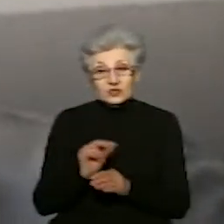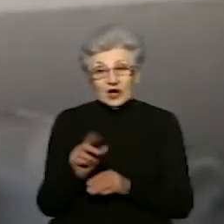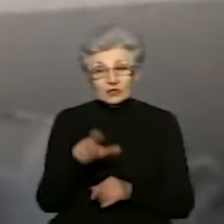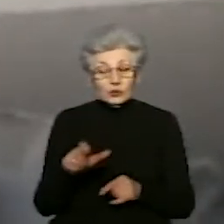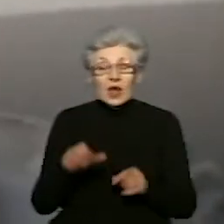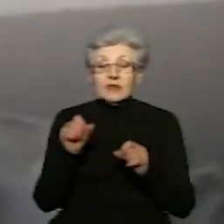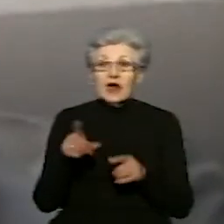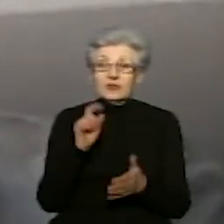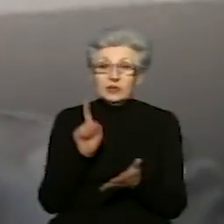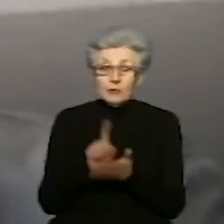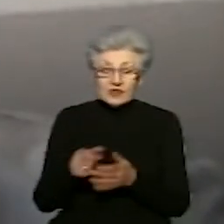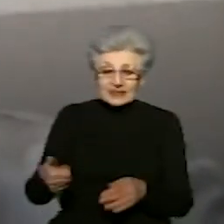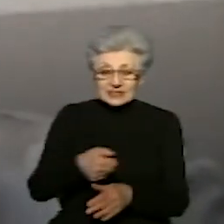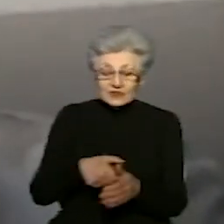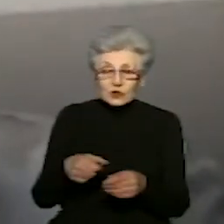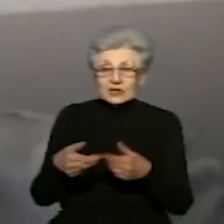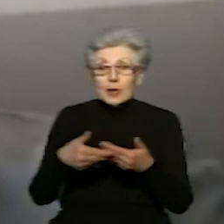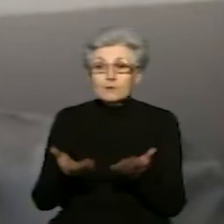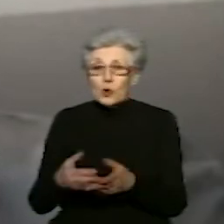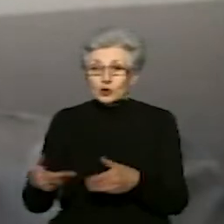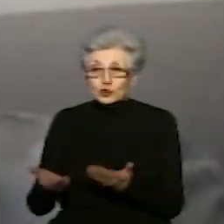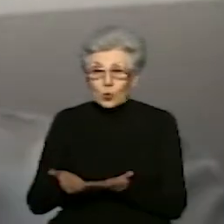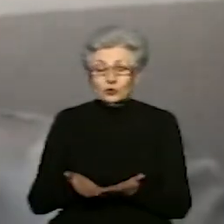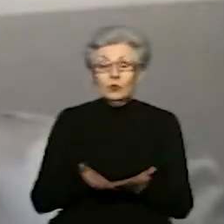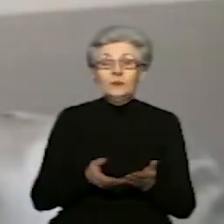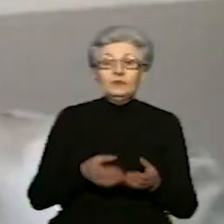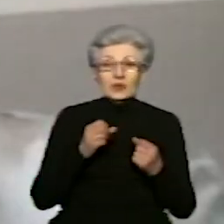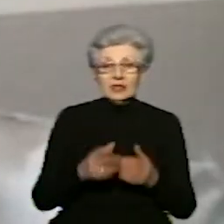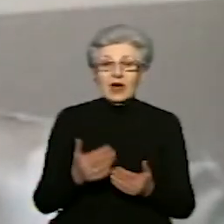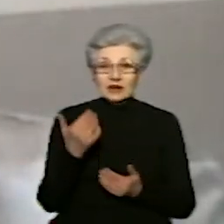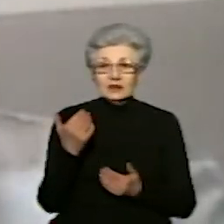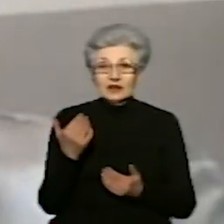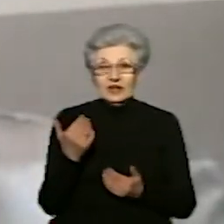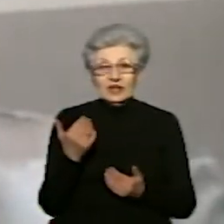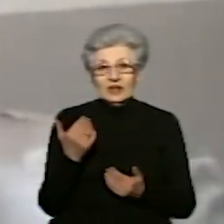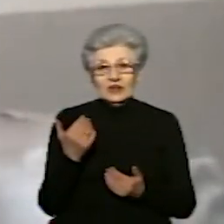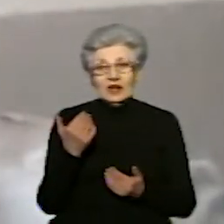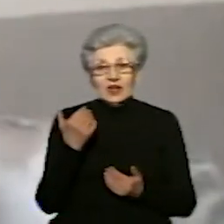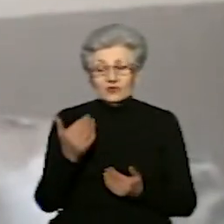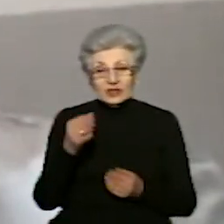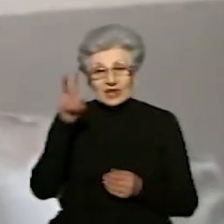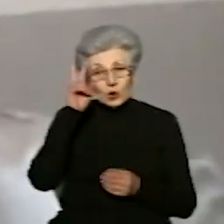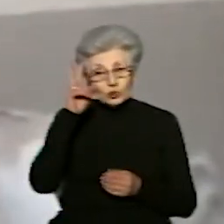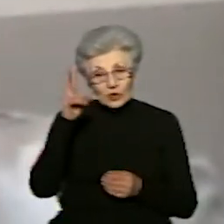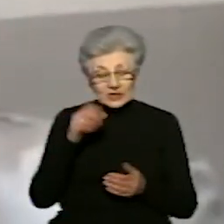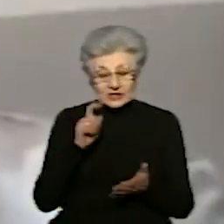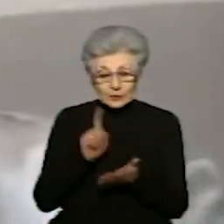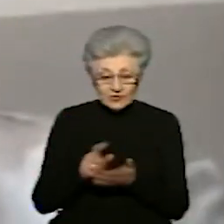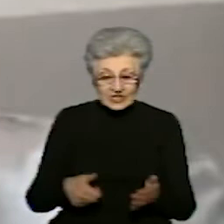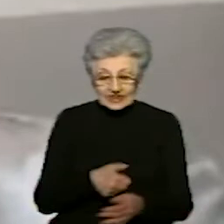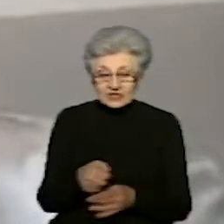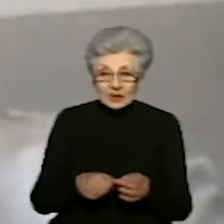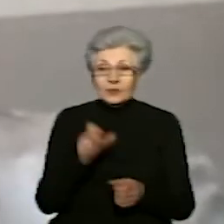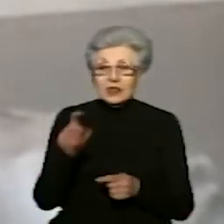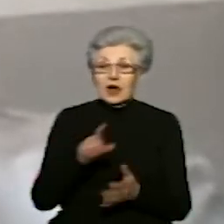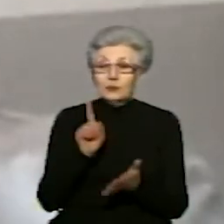дезінфіковувати посуду, як вони мають дезінфіковувати у туалеті, як вони мають викидати